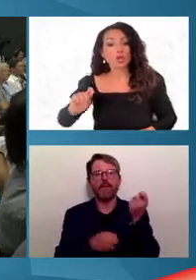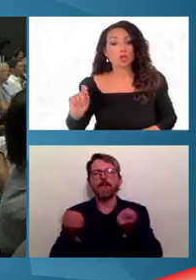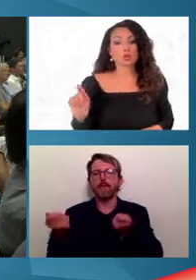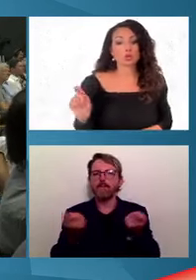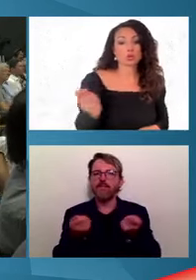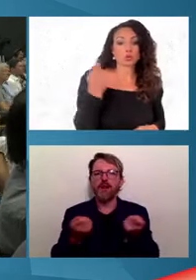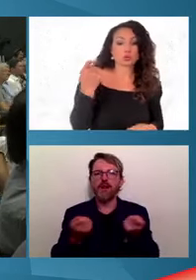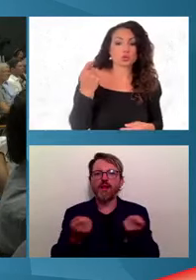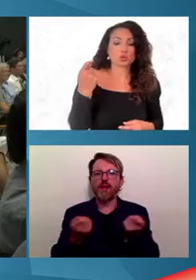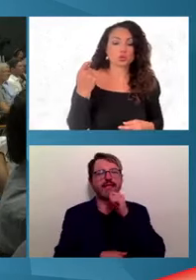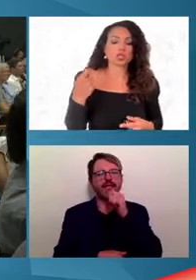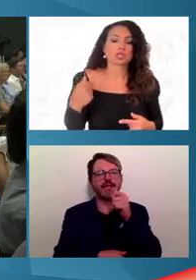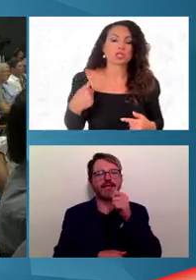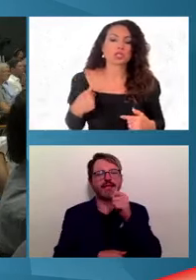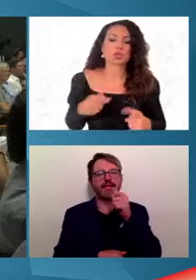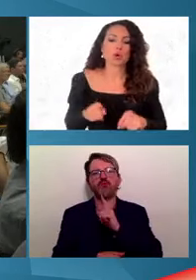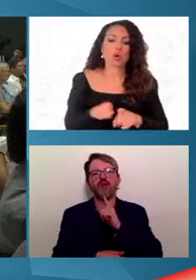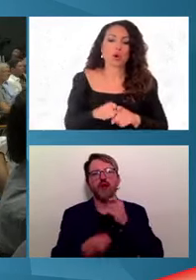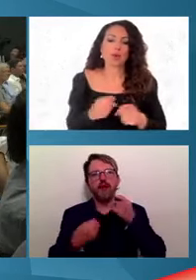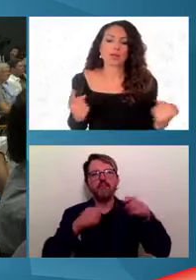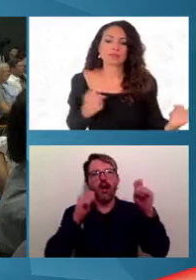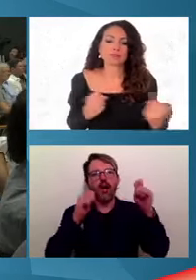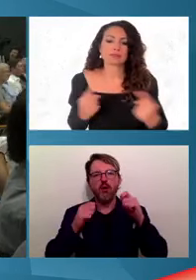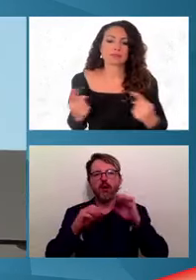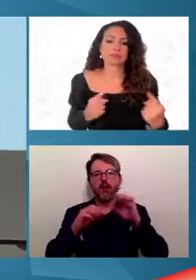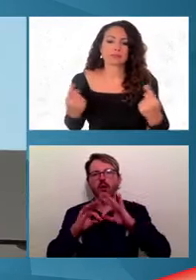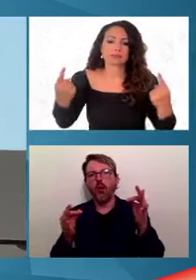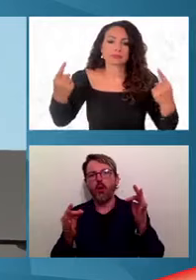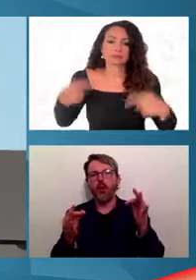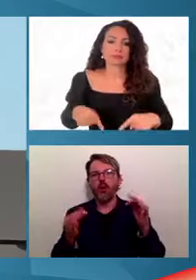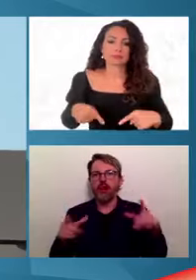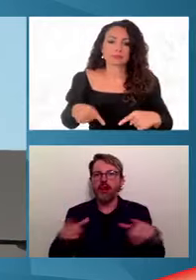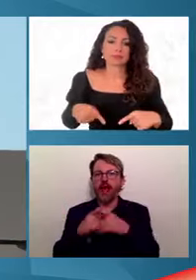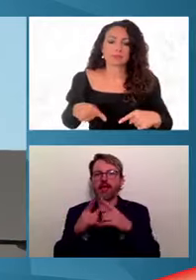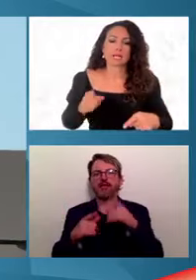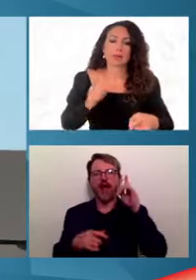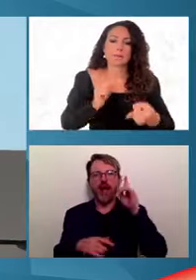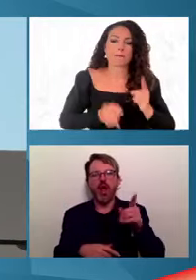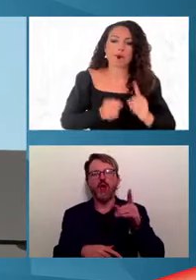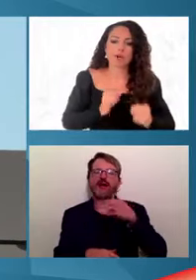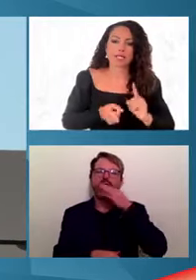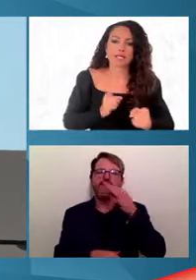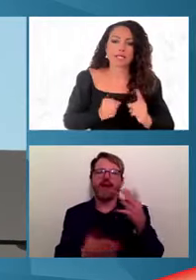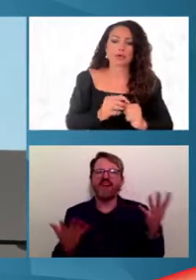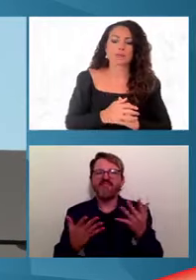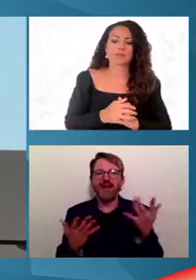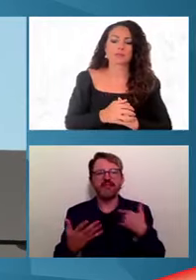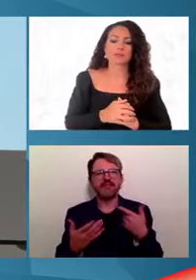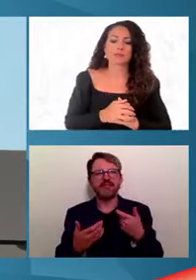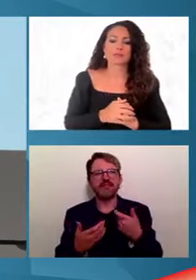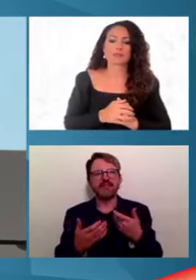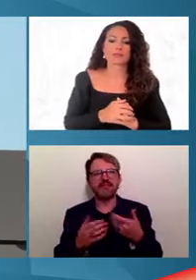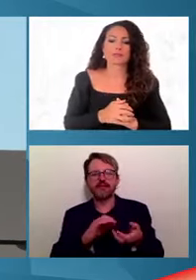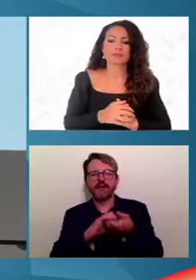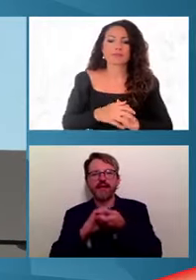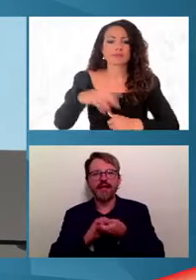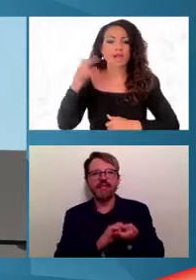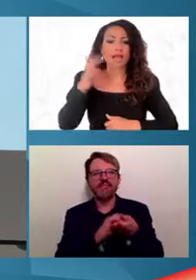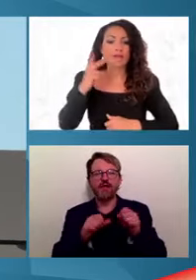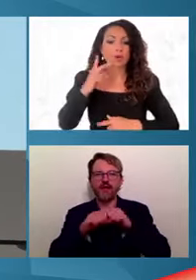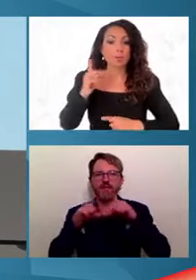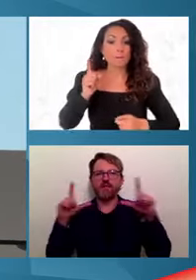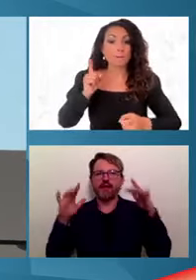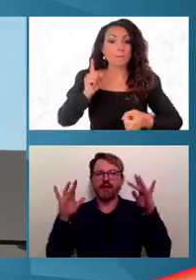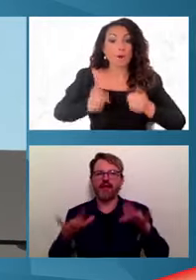nicht nur um Bauen oder irgendwelche Leistungen bringen. Es geht auch um die Frage, welches Gesellschaftsbild haben wir. Ich denke, diese